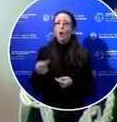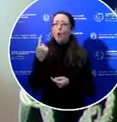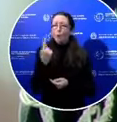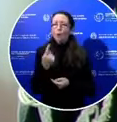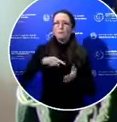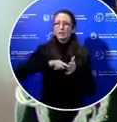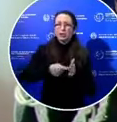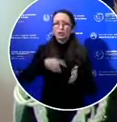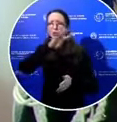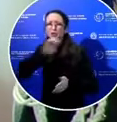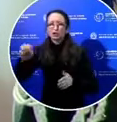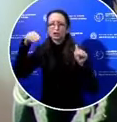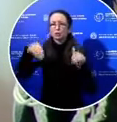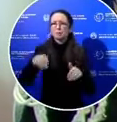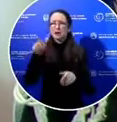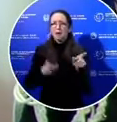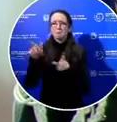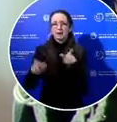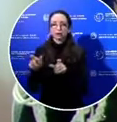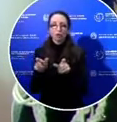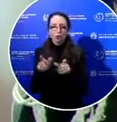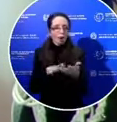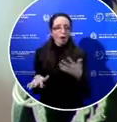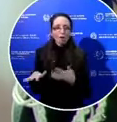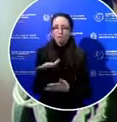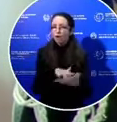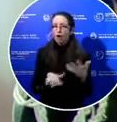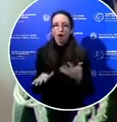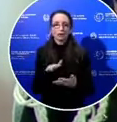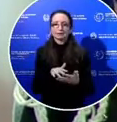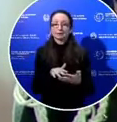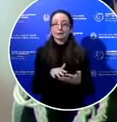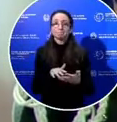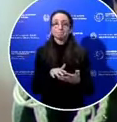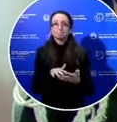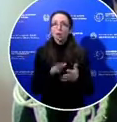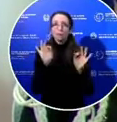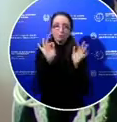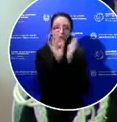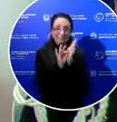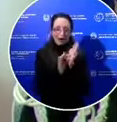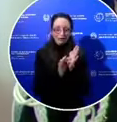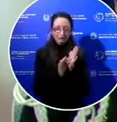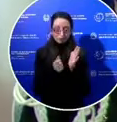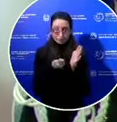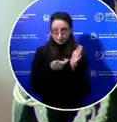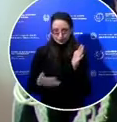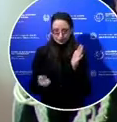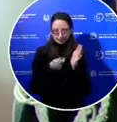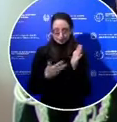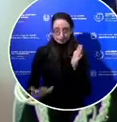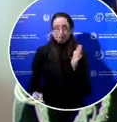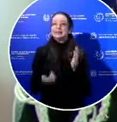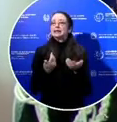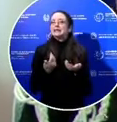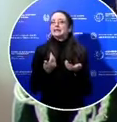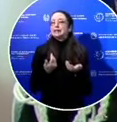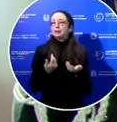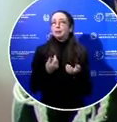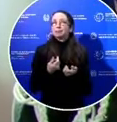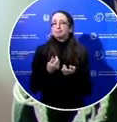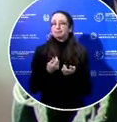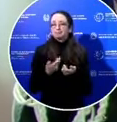1.400.000 persone coinvolte, 1.500.000 di impression. Sono dati che non sembrano numericamente magari così grandi, ma